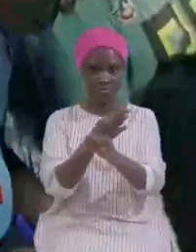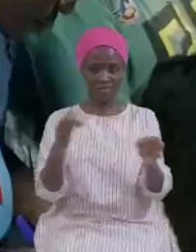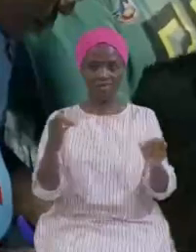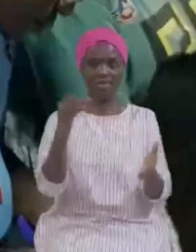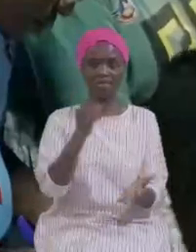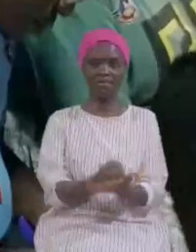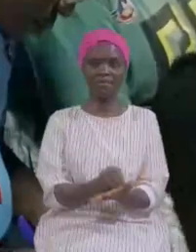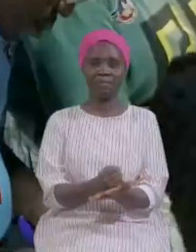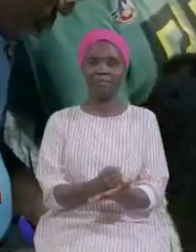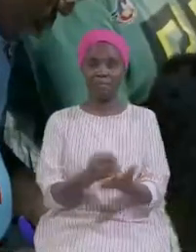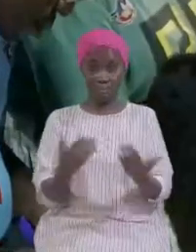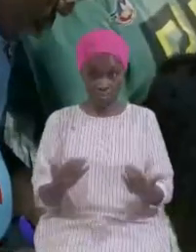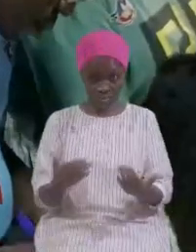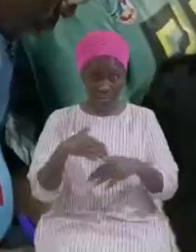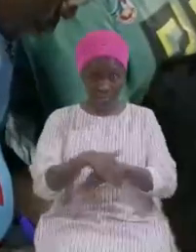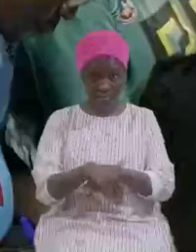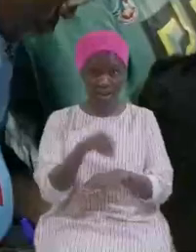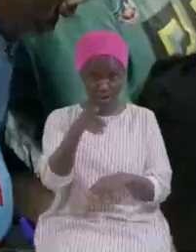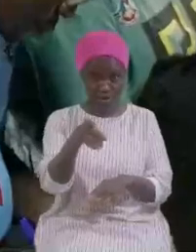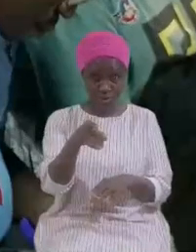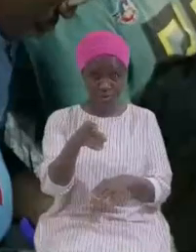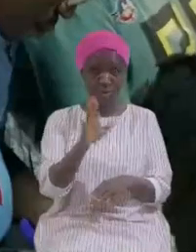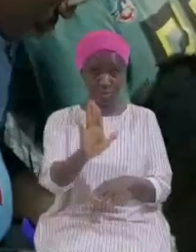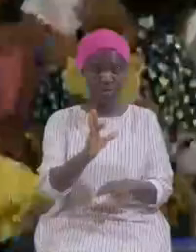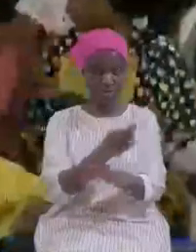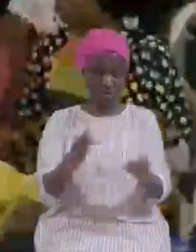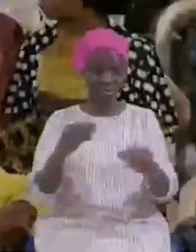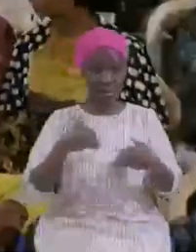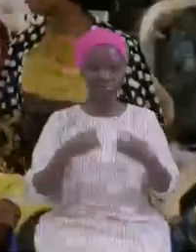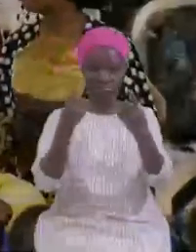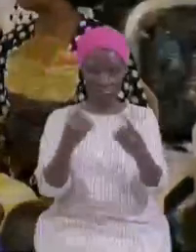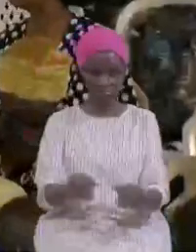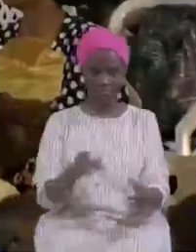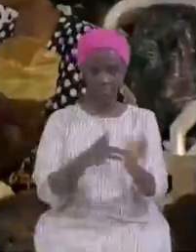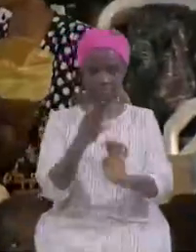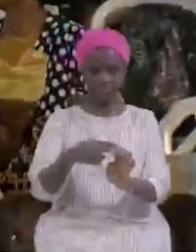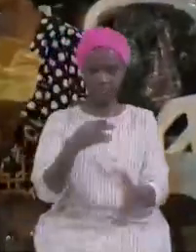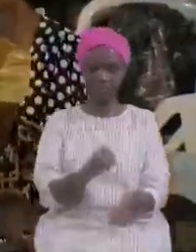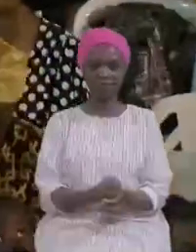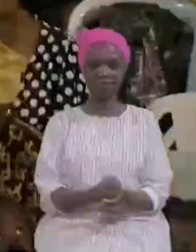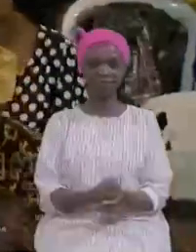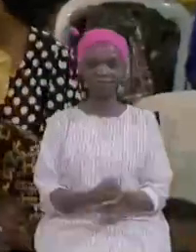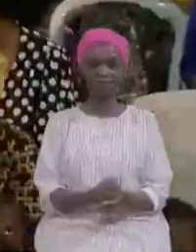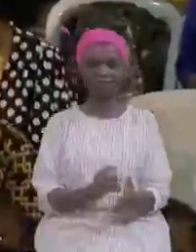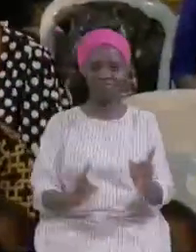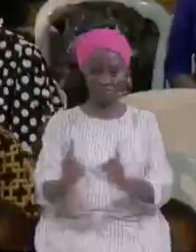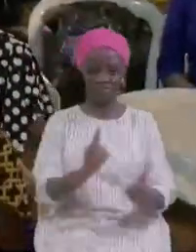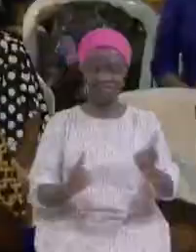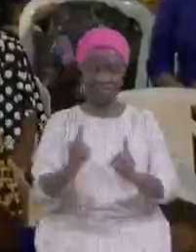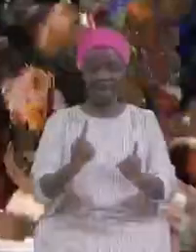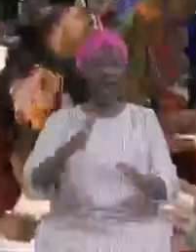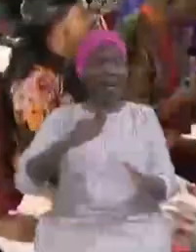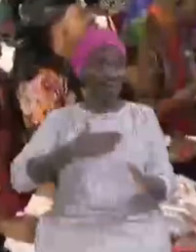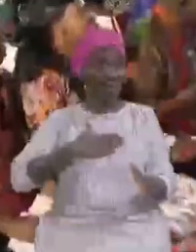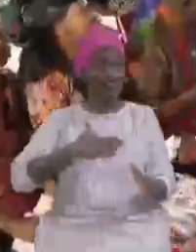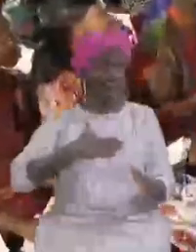t'affranchir. Et ce soir, ta libération est venue. Ma libération est